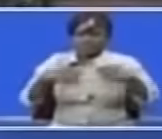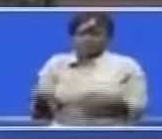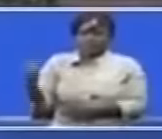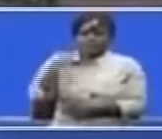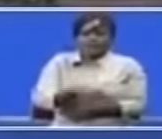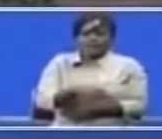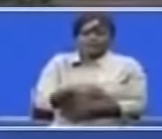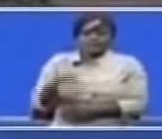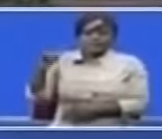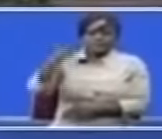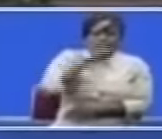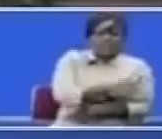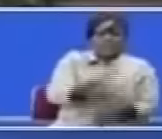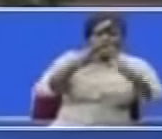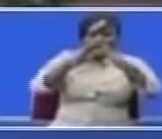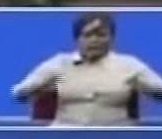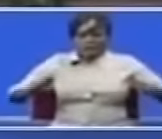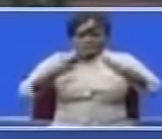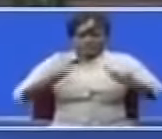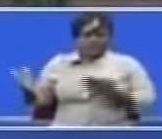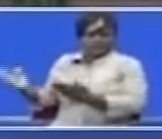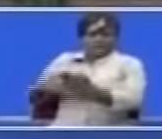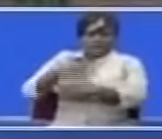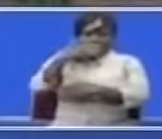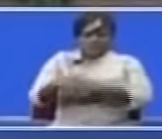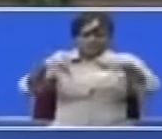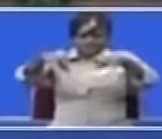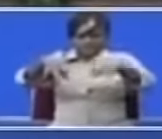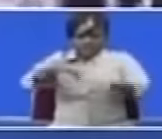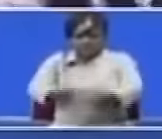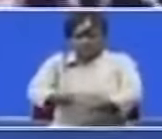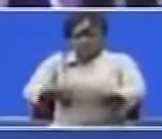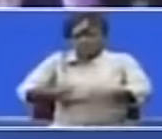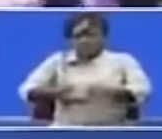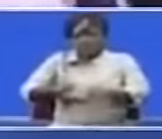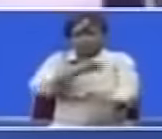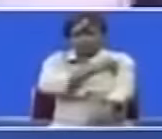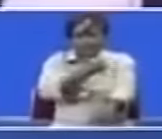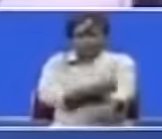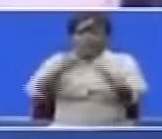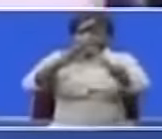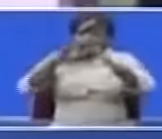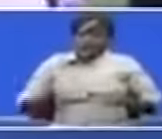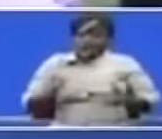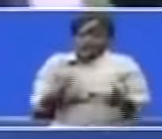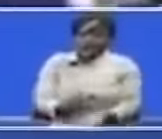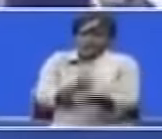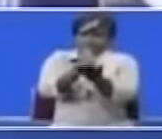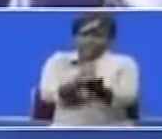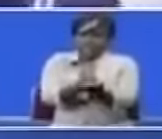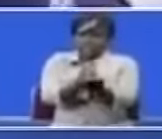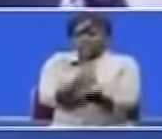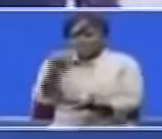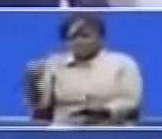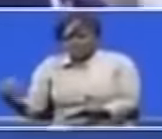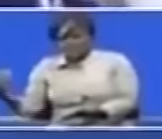kuishi hiyo hizi manyumba baada ya kuchukua mamlaka ya shule. Ikiwa ni nyumba inayotoa msaada wa makao,